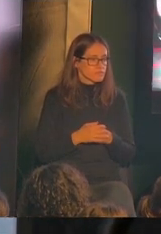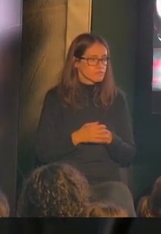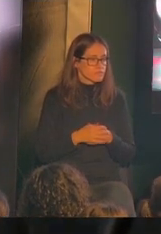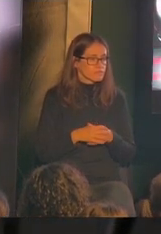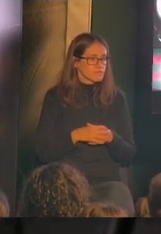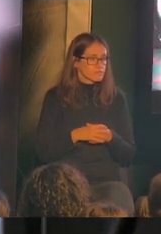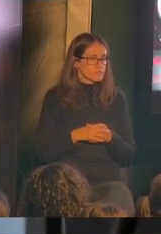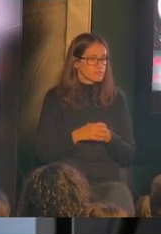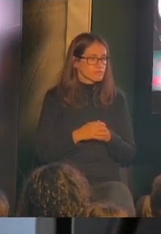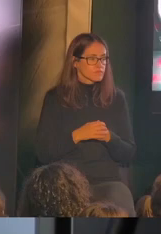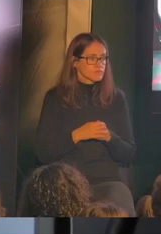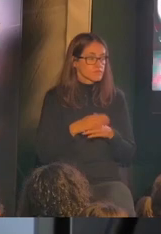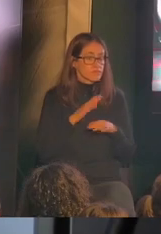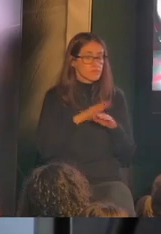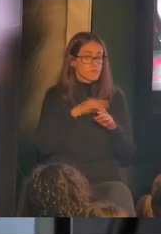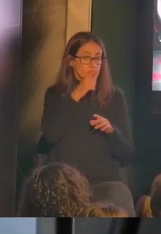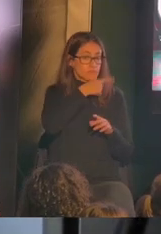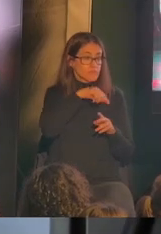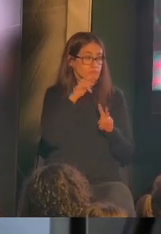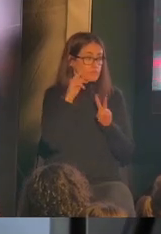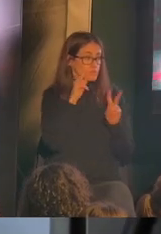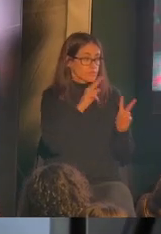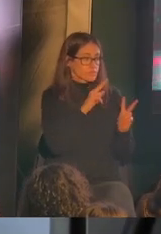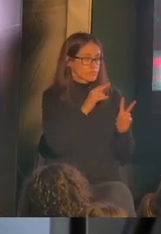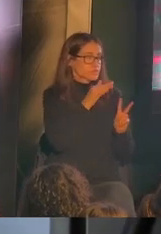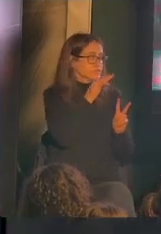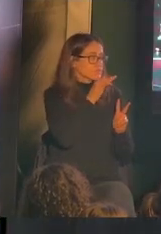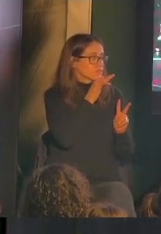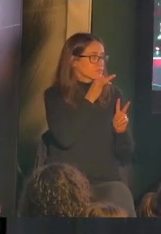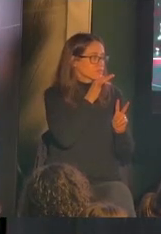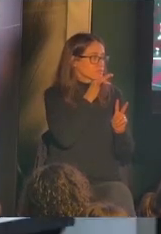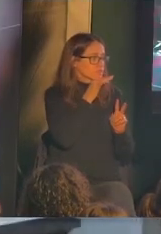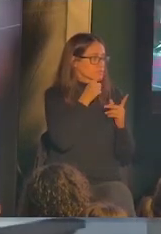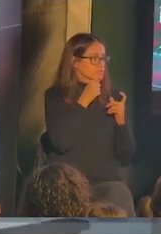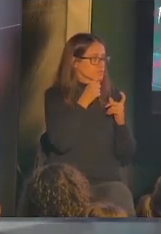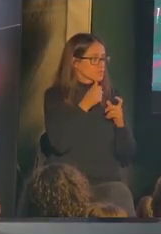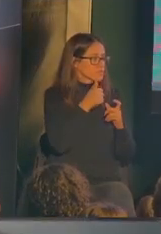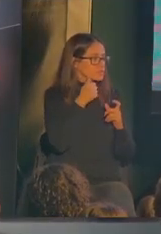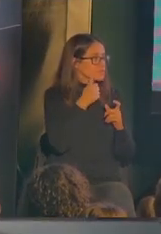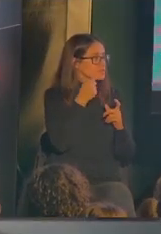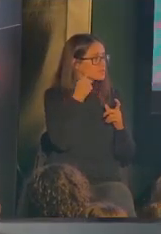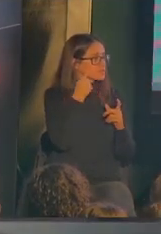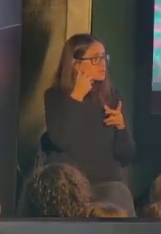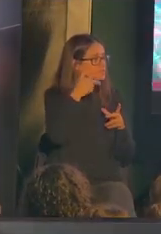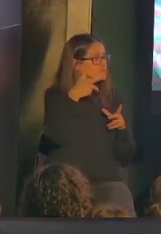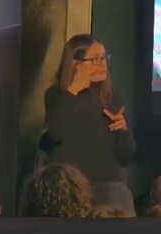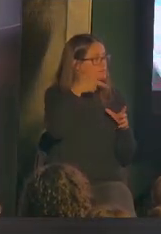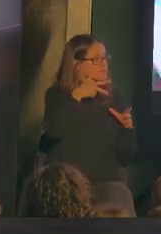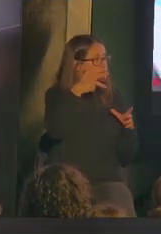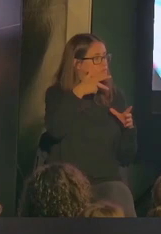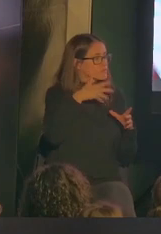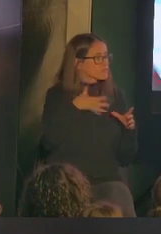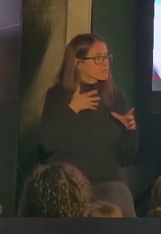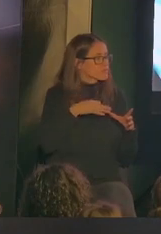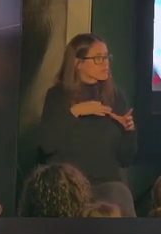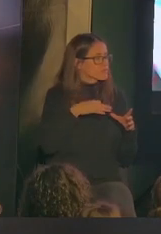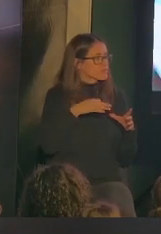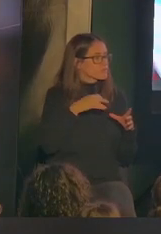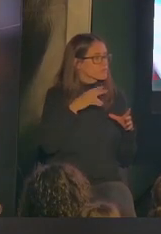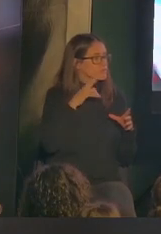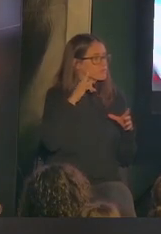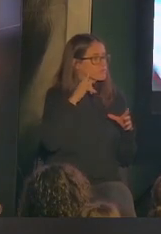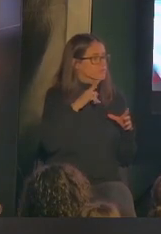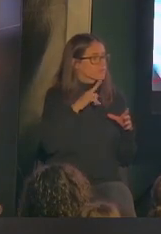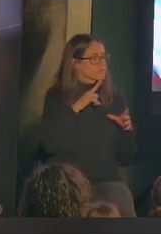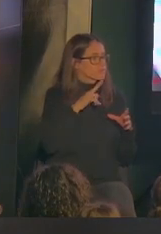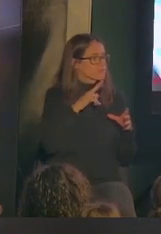Vale, perquè veieu, vale? Que ara li falta una miqueta, eh? Aviam si podem enfocar. Vale. Aquí